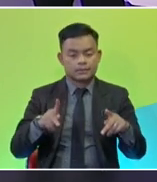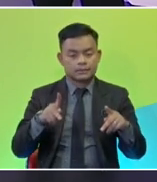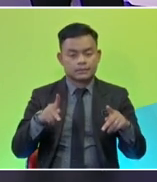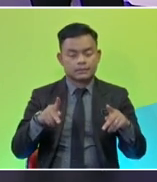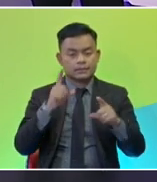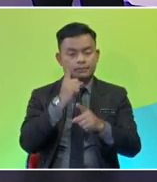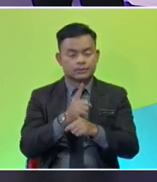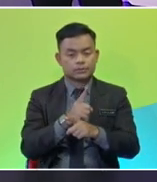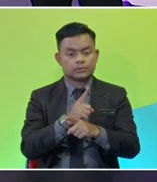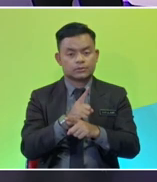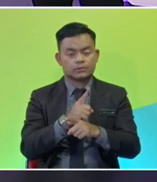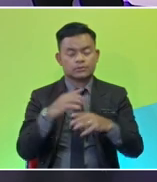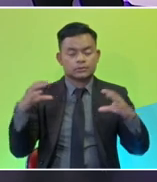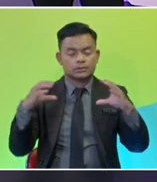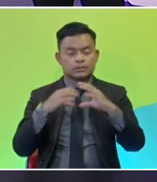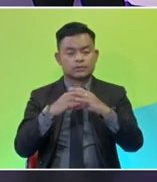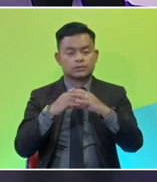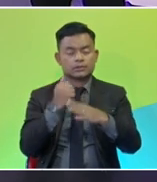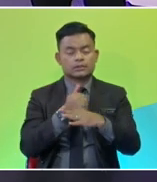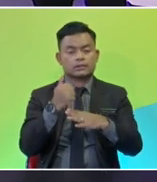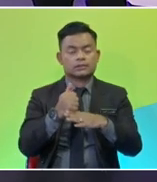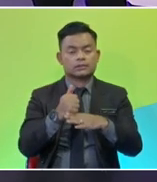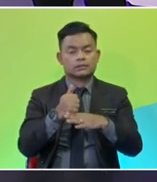di antara lubang dengan lubang